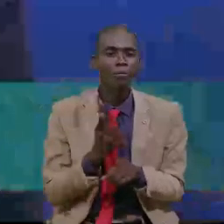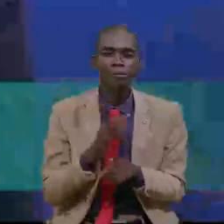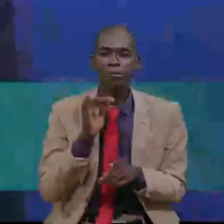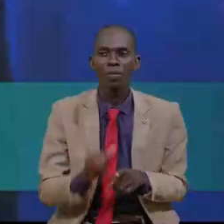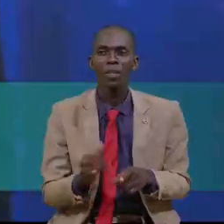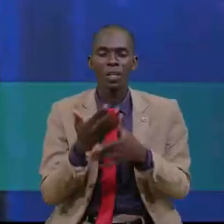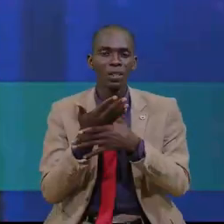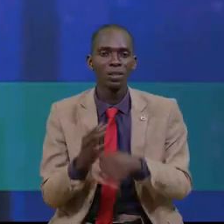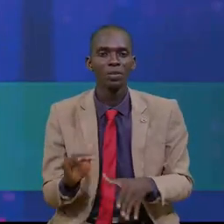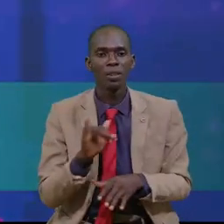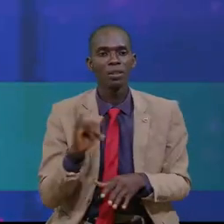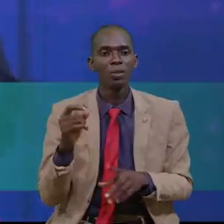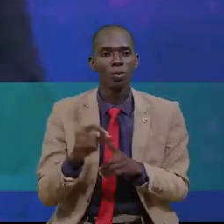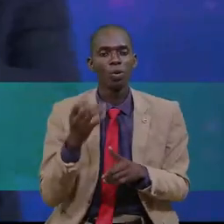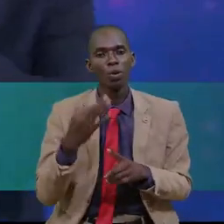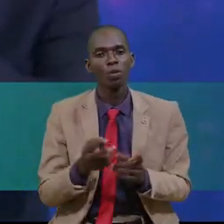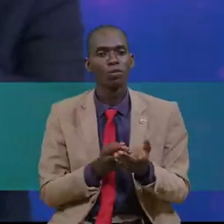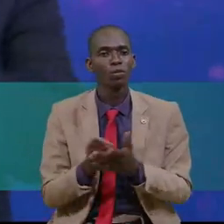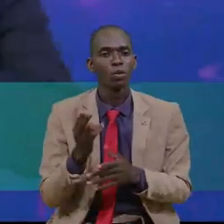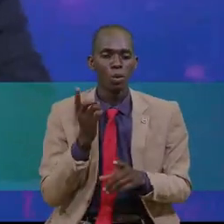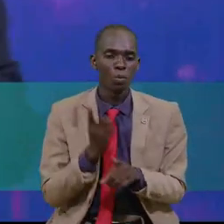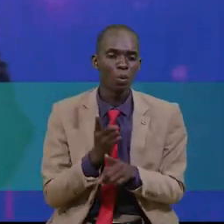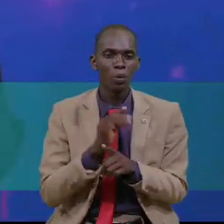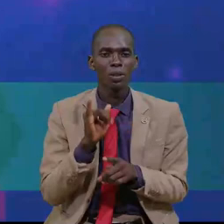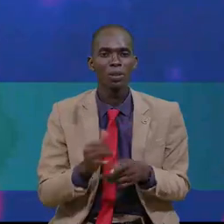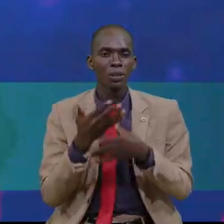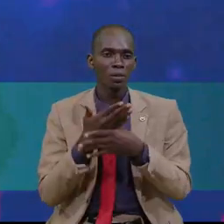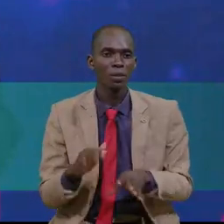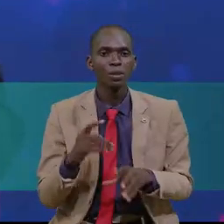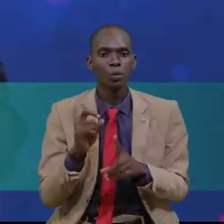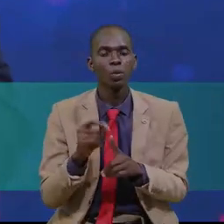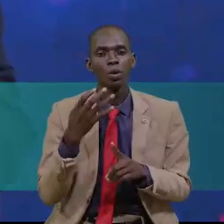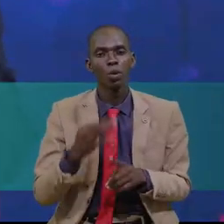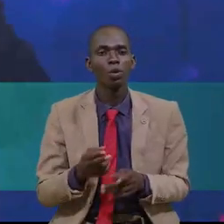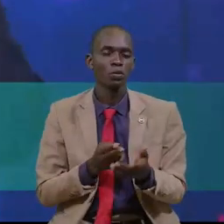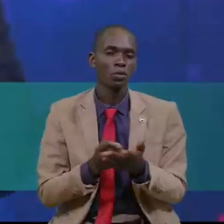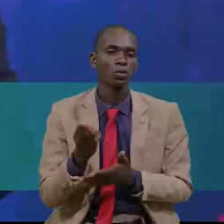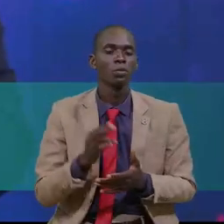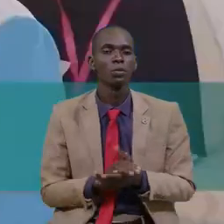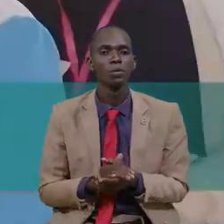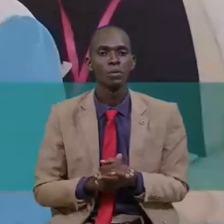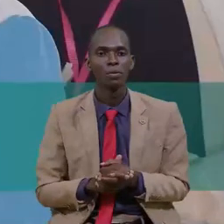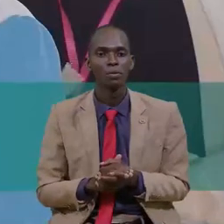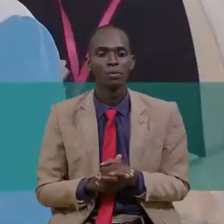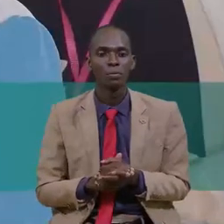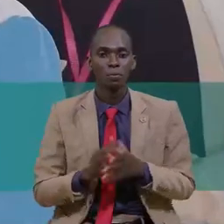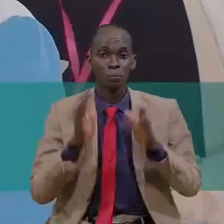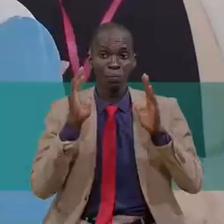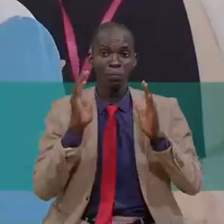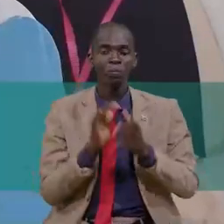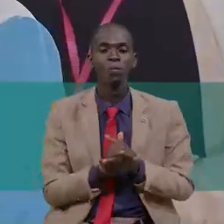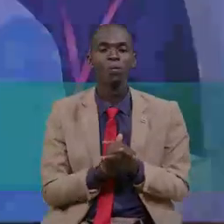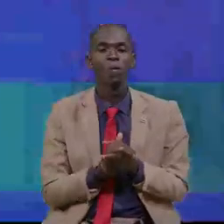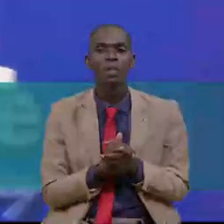dispense droitement la parole de la vérité. Qui dispense droitement la parole de la vérité. Regardez ici, s'il vous